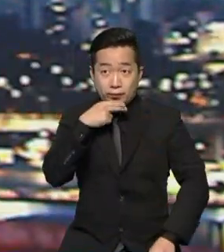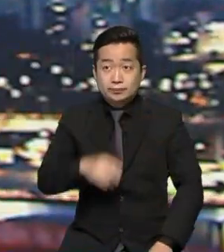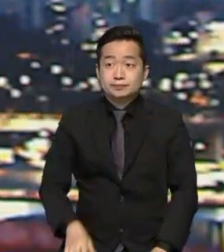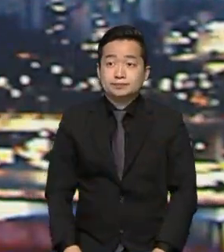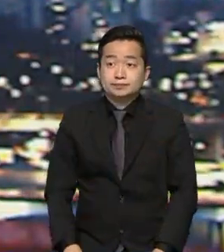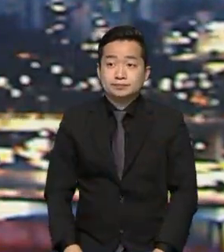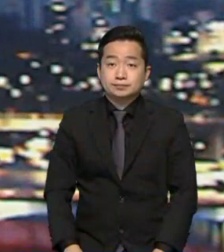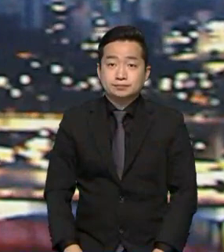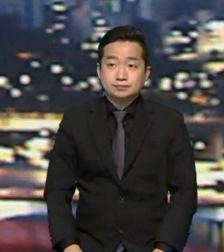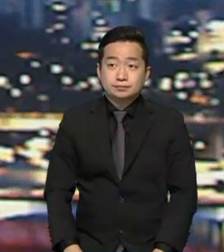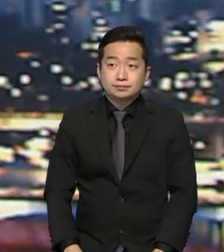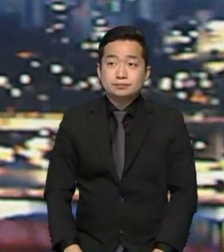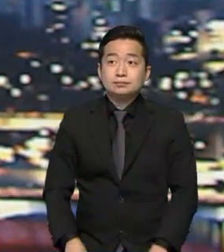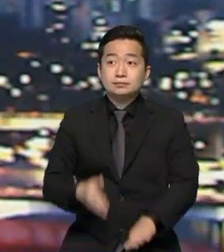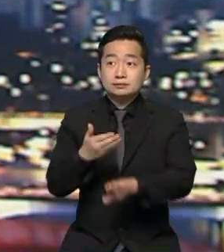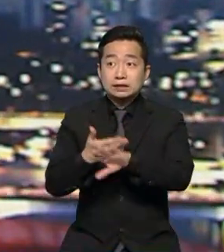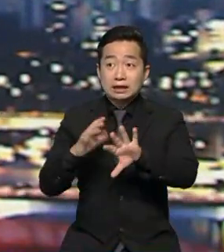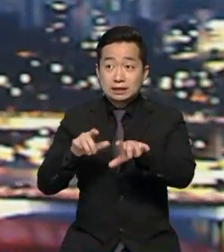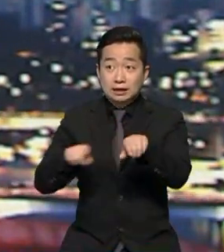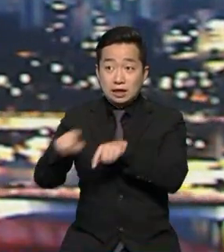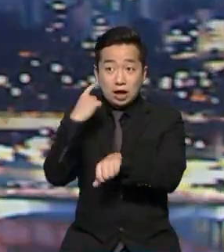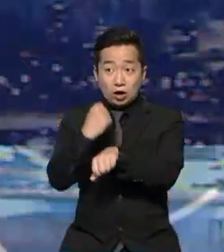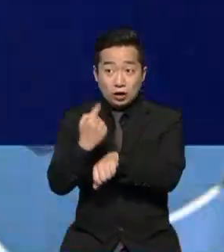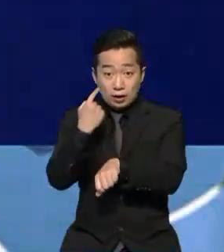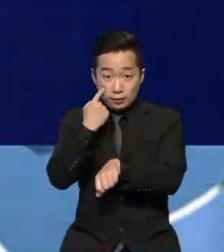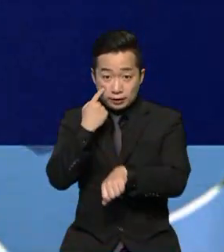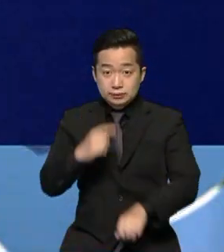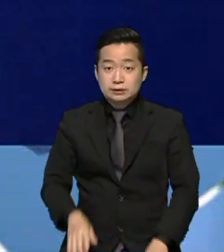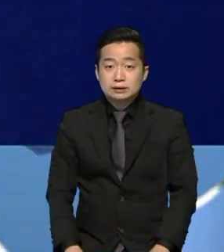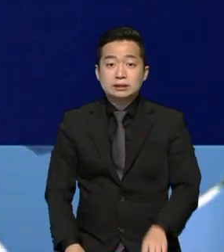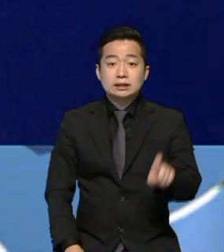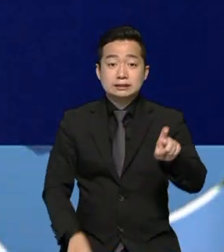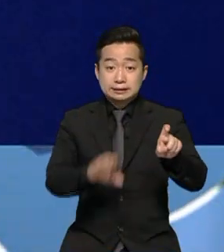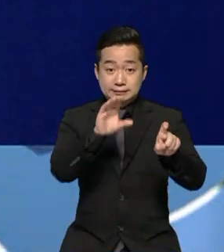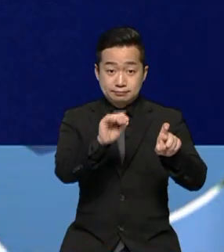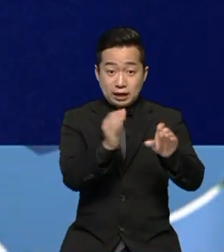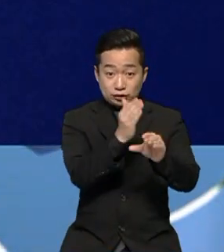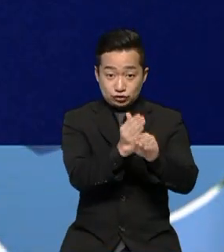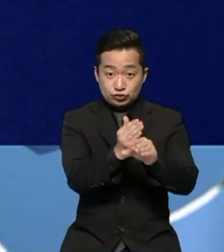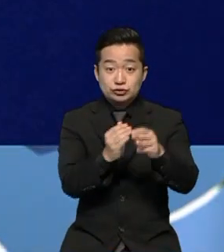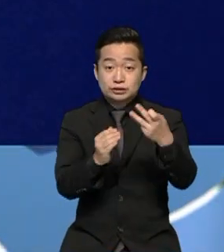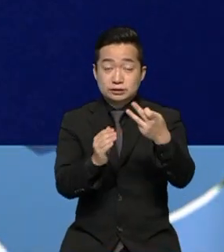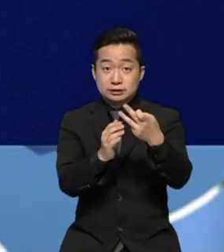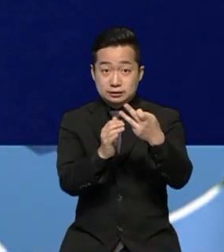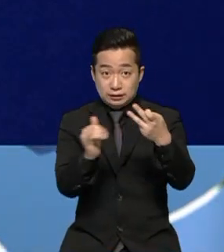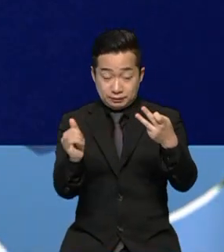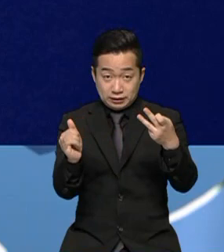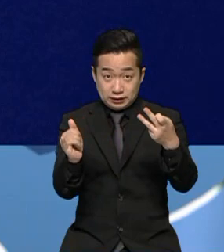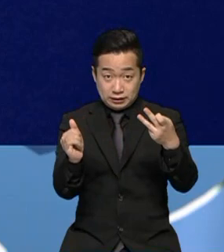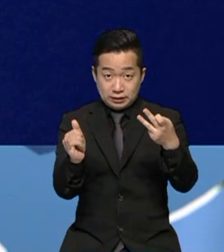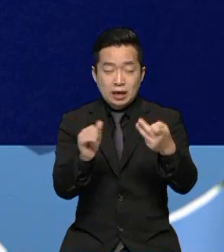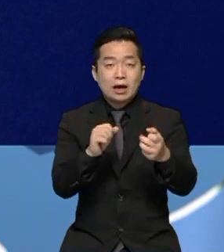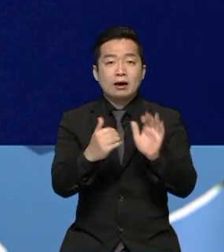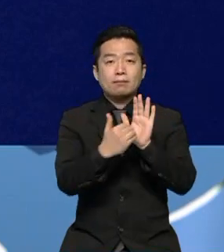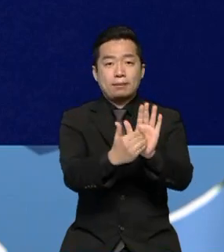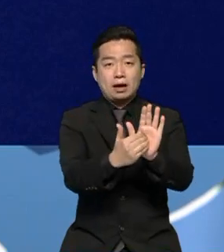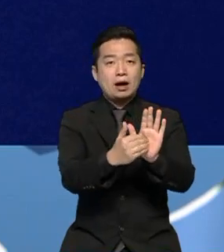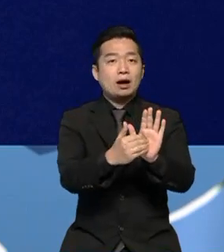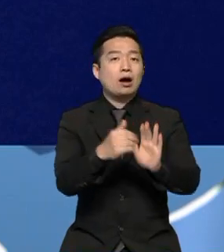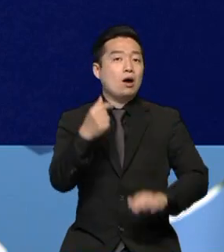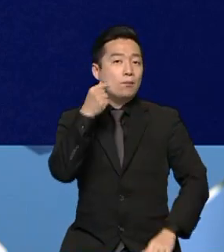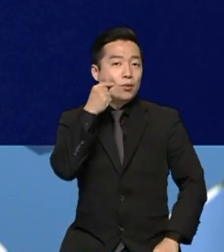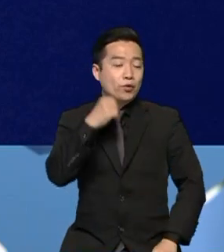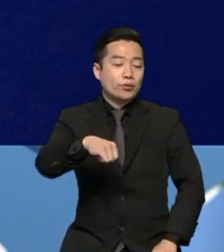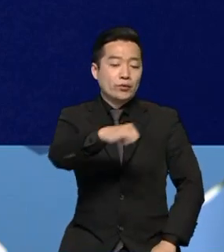선진국 통계로 가늠해 보겠습니다 해마다 인구 10만 명당 13명이 다재 내성균으로 사망하니까 우리나라 인구